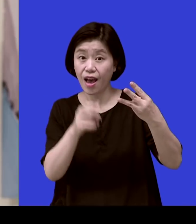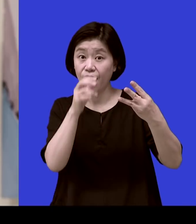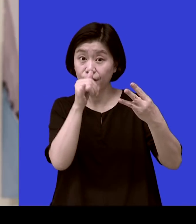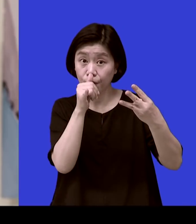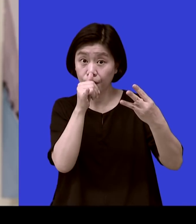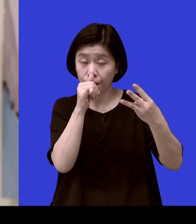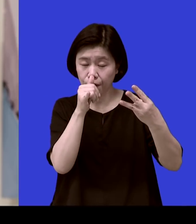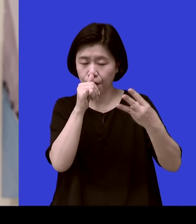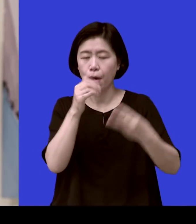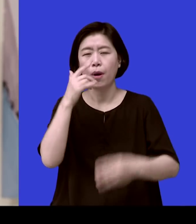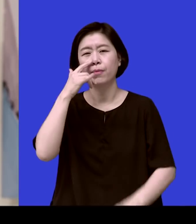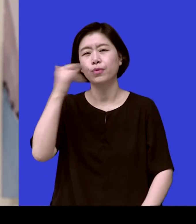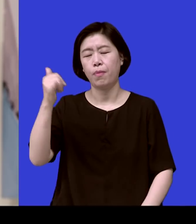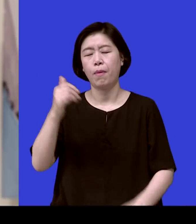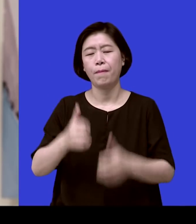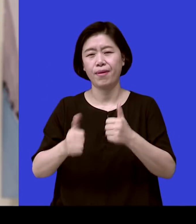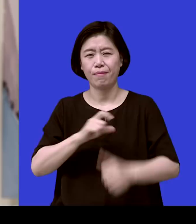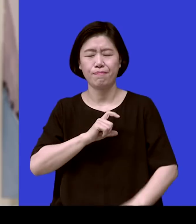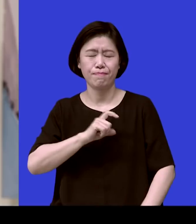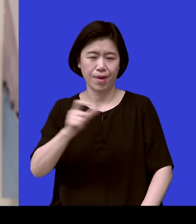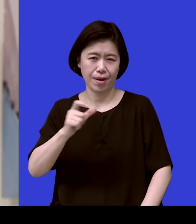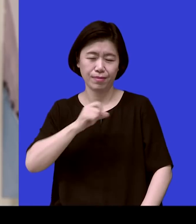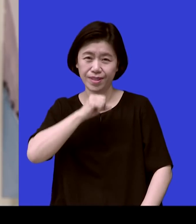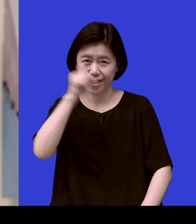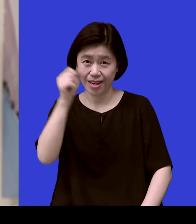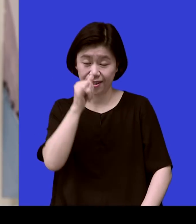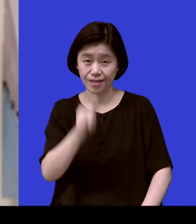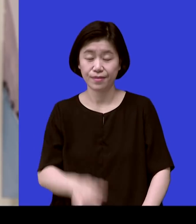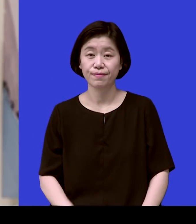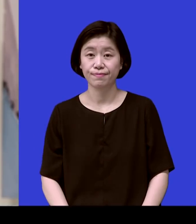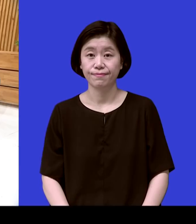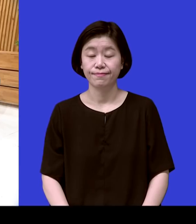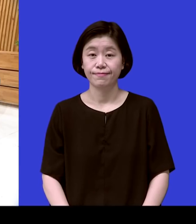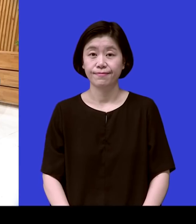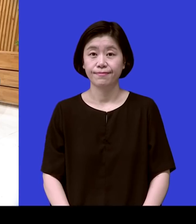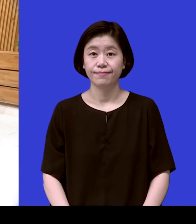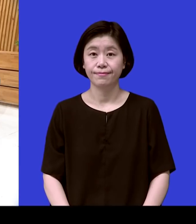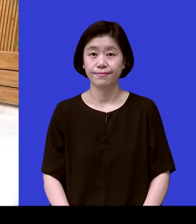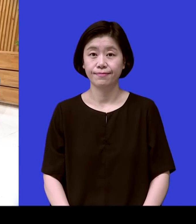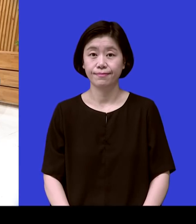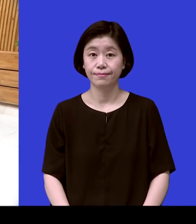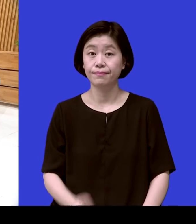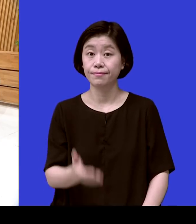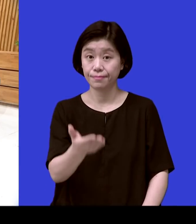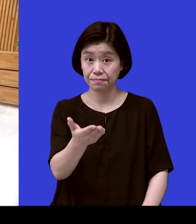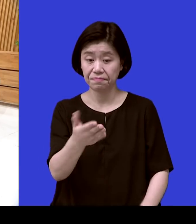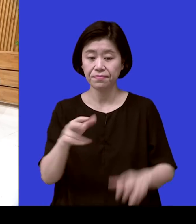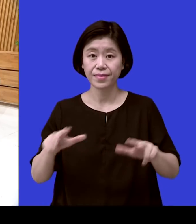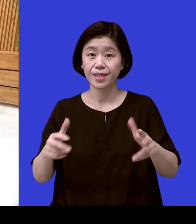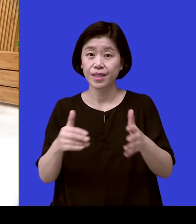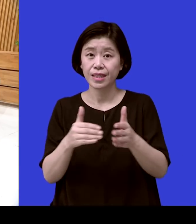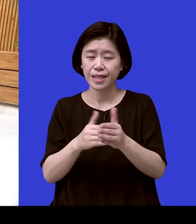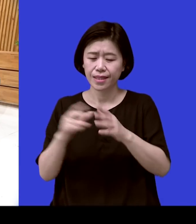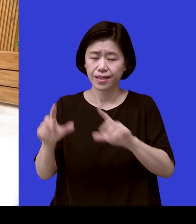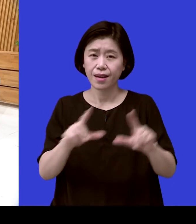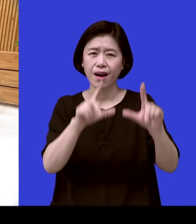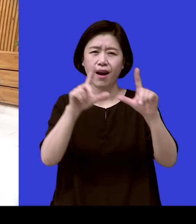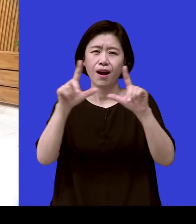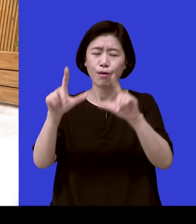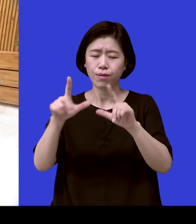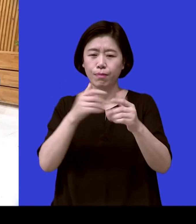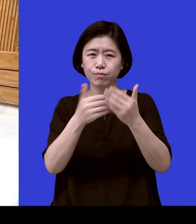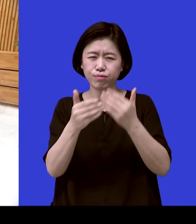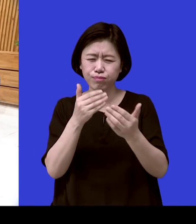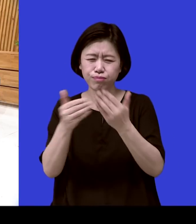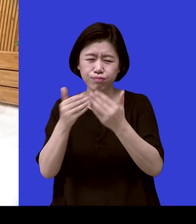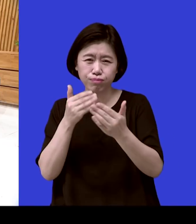부모 면허라고 저는 생각합니다. 뭐 이제 어떻게 보면 사모님께서 또 지금까지 살아오시면서 겪었던 이야기들이